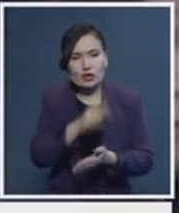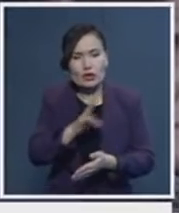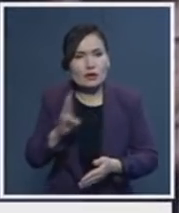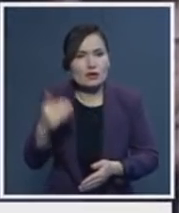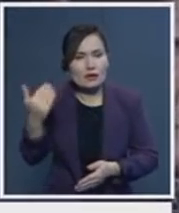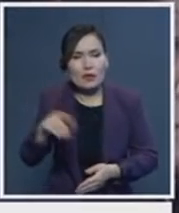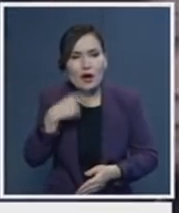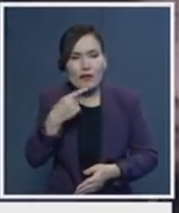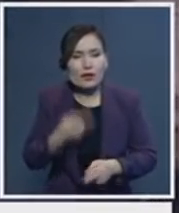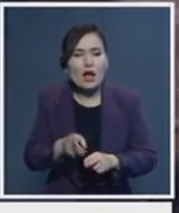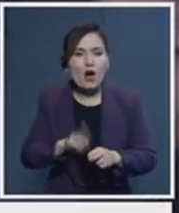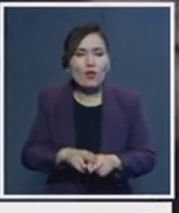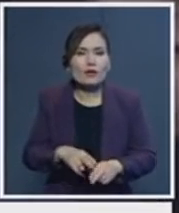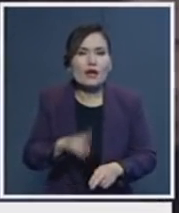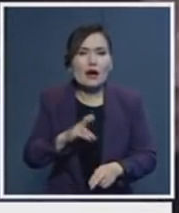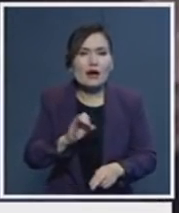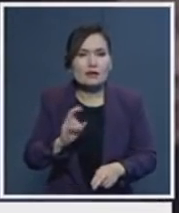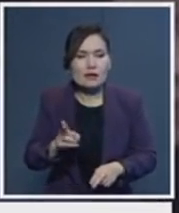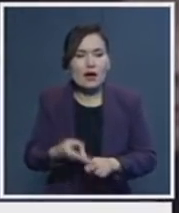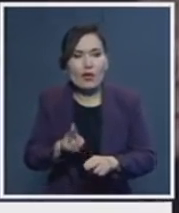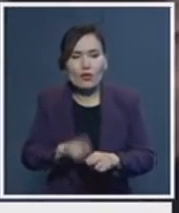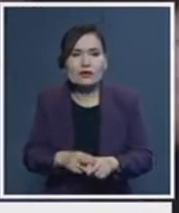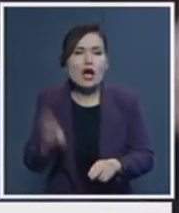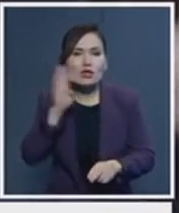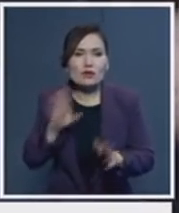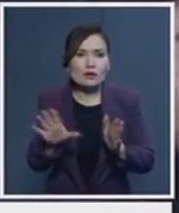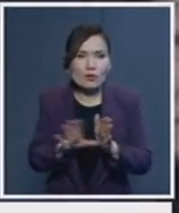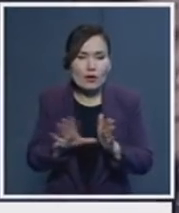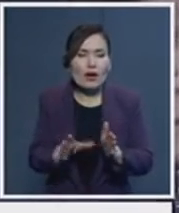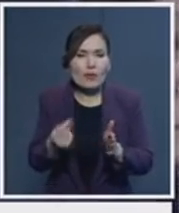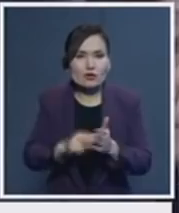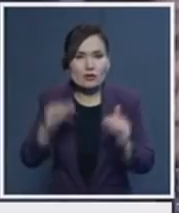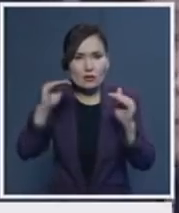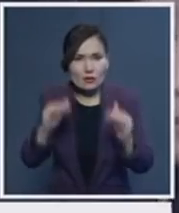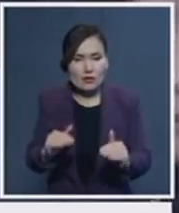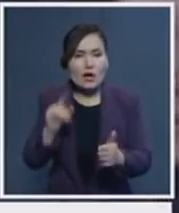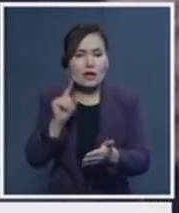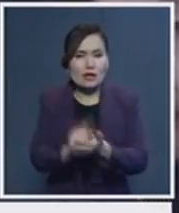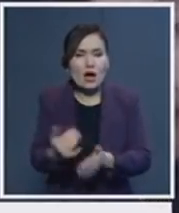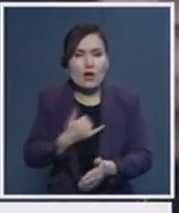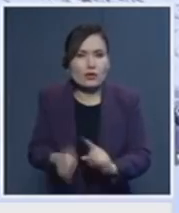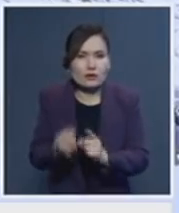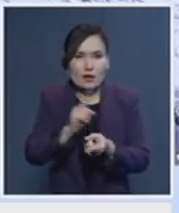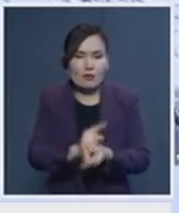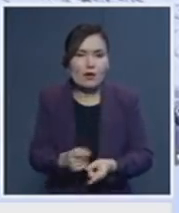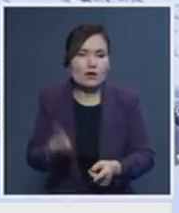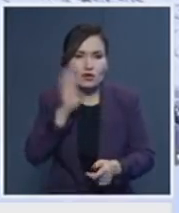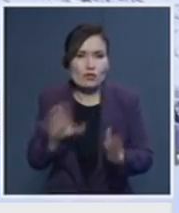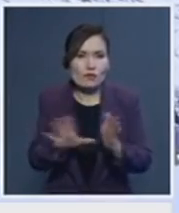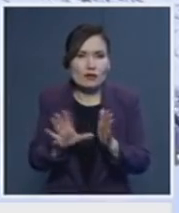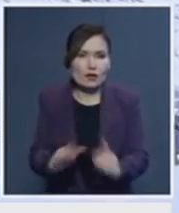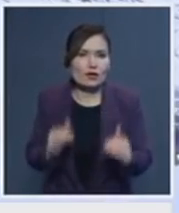тұрғын үй коммуналдық шаруашылығына құзырлы органдарға төлем азайсын деп. Ал бізде керісінше. А у нас наоборот.